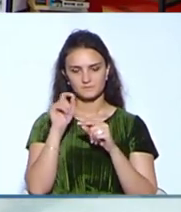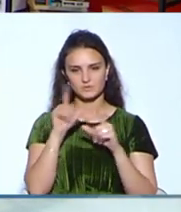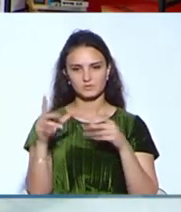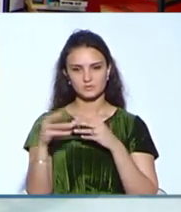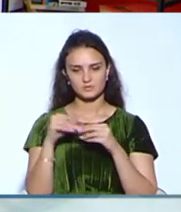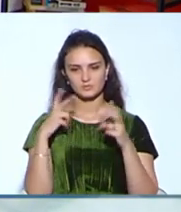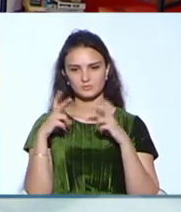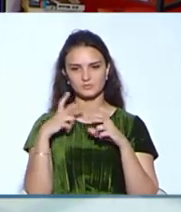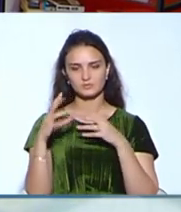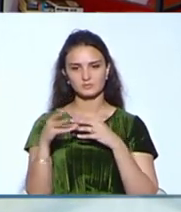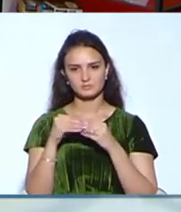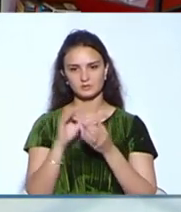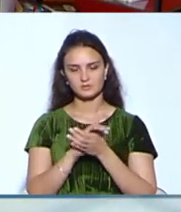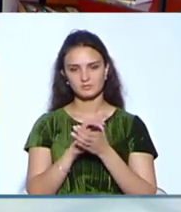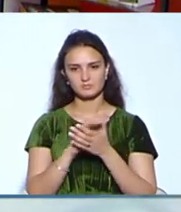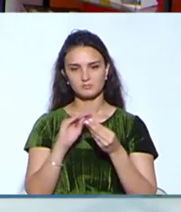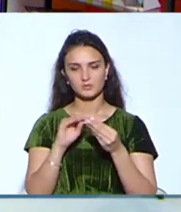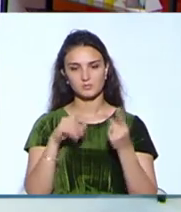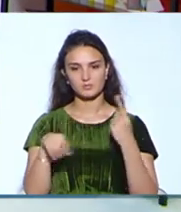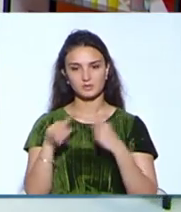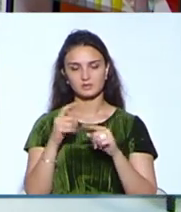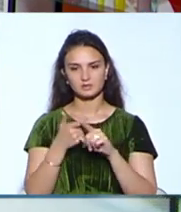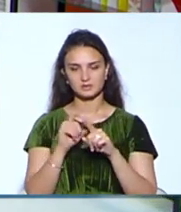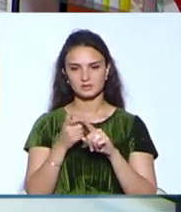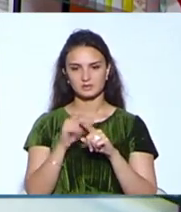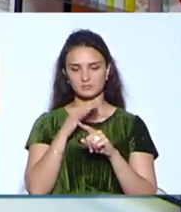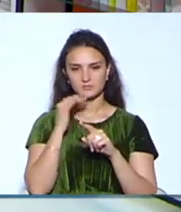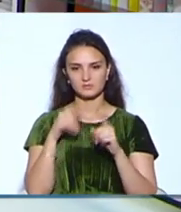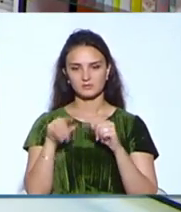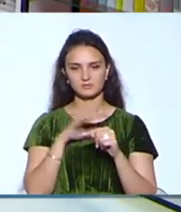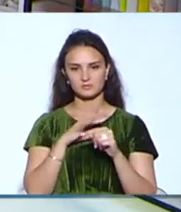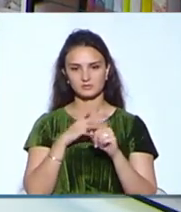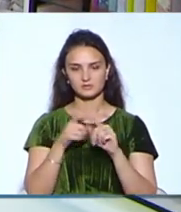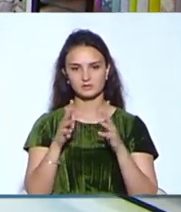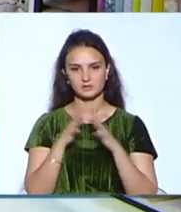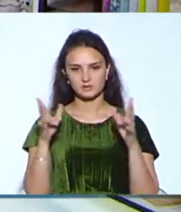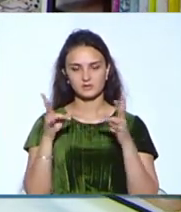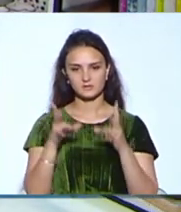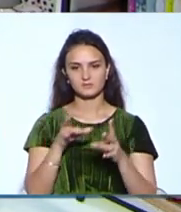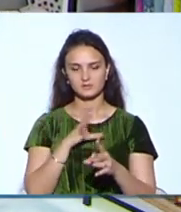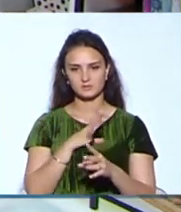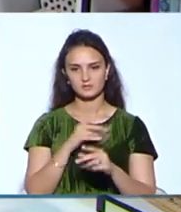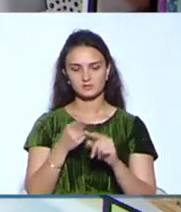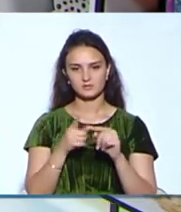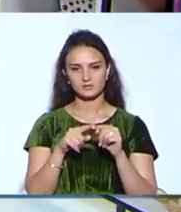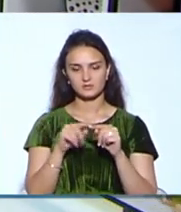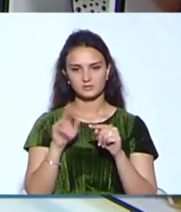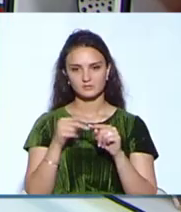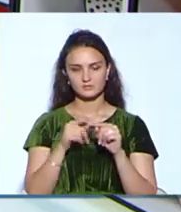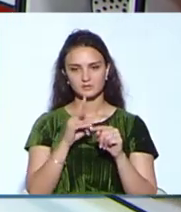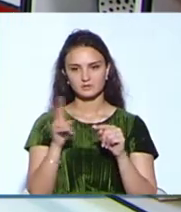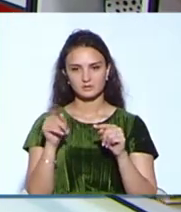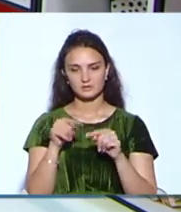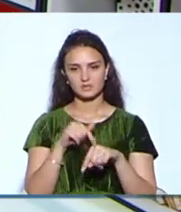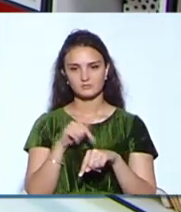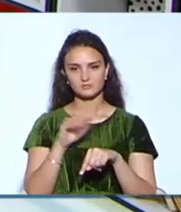თანასკოლელი, უნივერსიტეტიდან ნაცნობი მეგობარი. ეს ძალიან ბევრი იყო, ეს ძალიან დიდი ტრავმა იყო. და ვისაც ეს ტრავმა